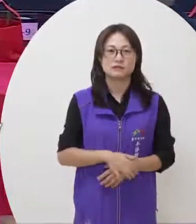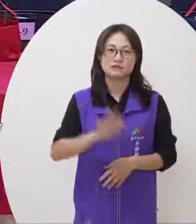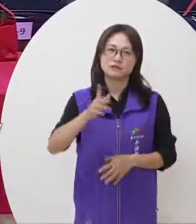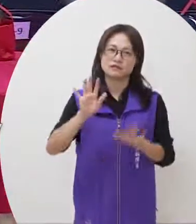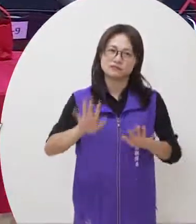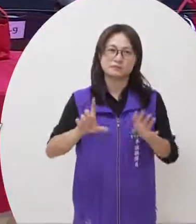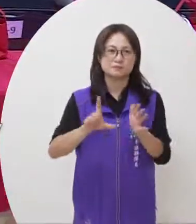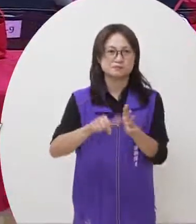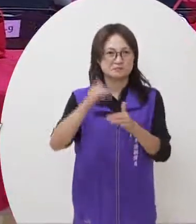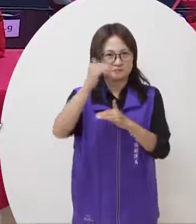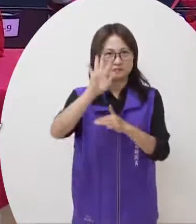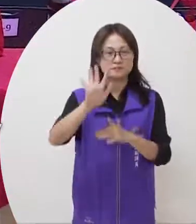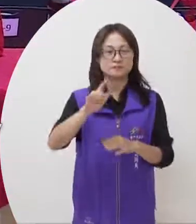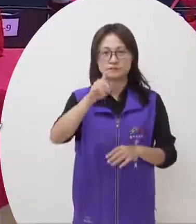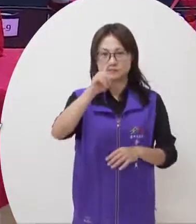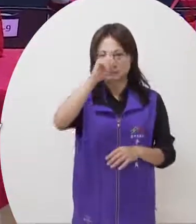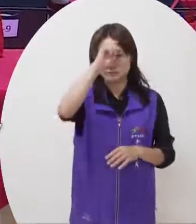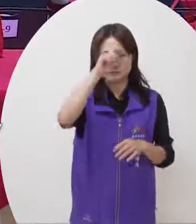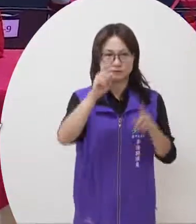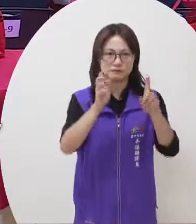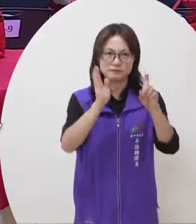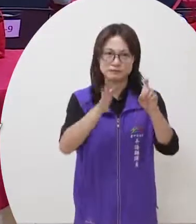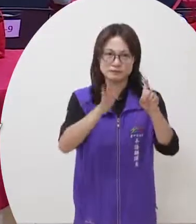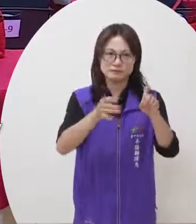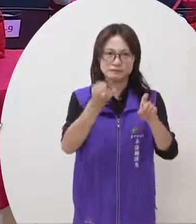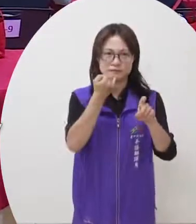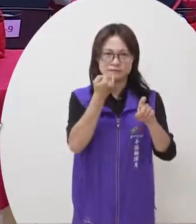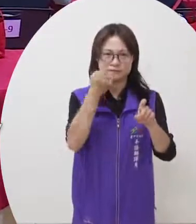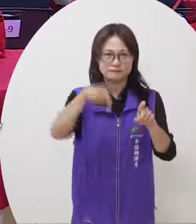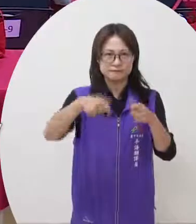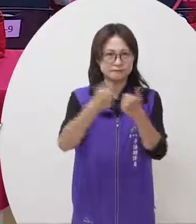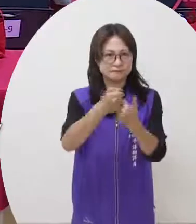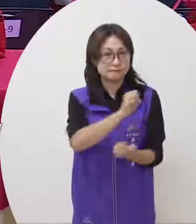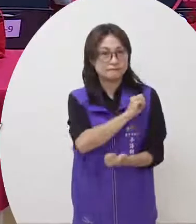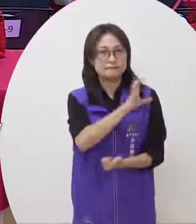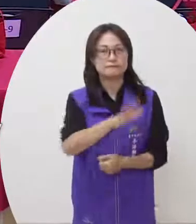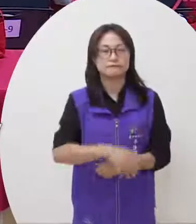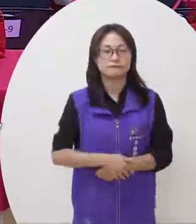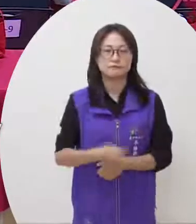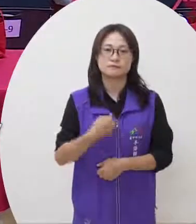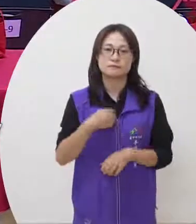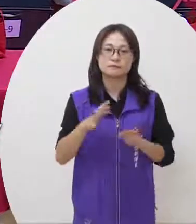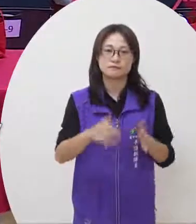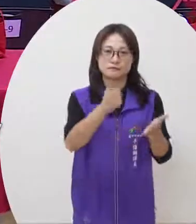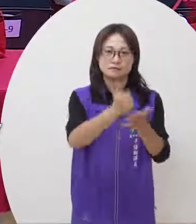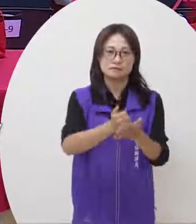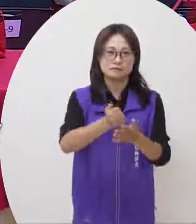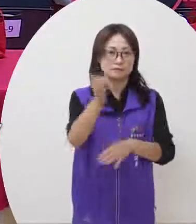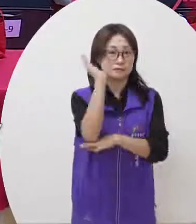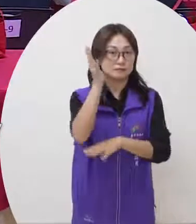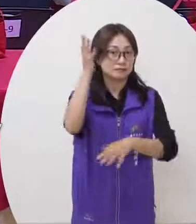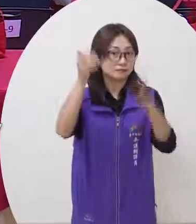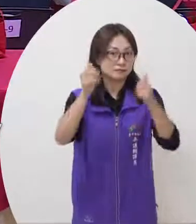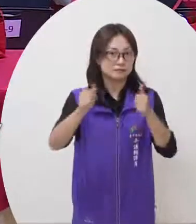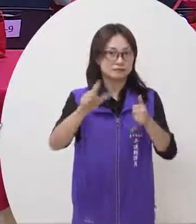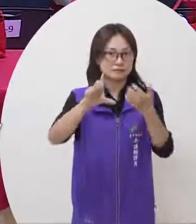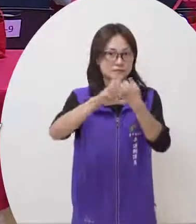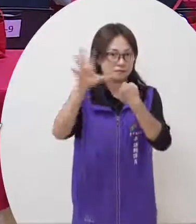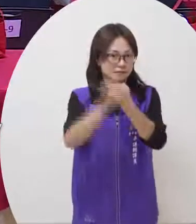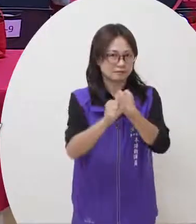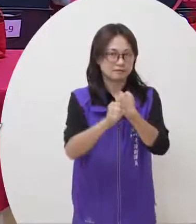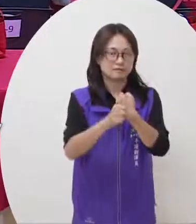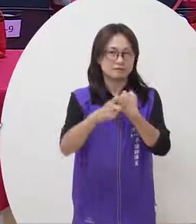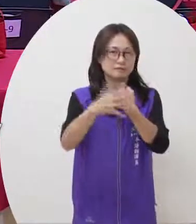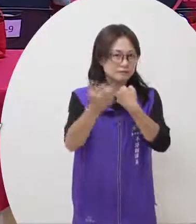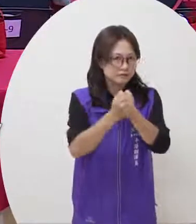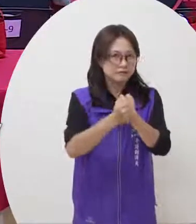有限，我们必须在11:30左右完成这个会议。那所以呢，我请各位局处首长把握时间哈，能解决能